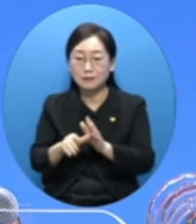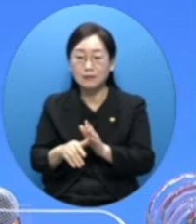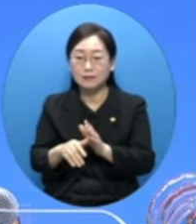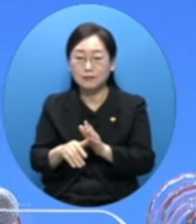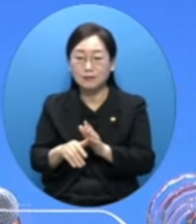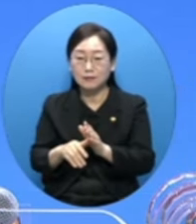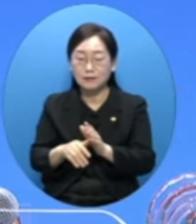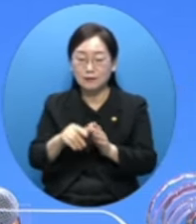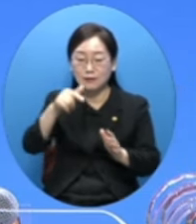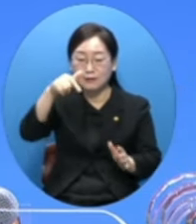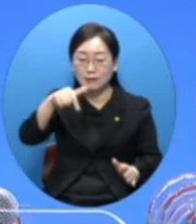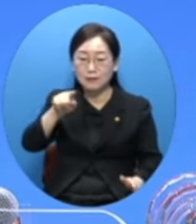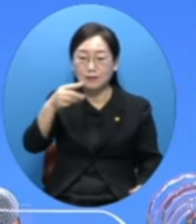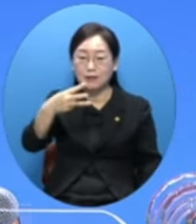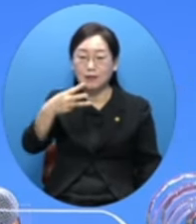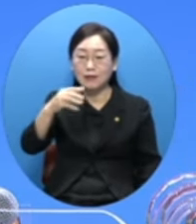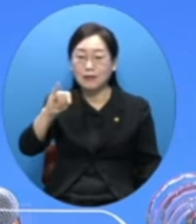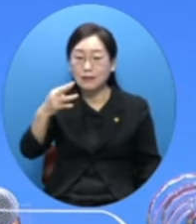갈릴리